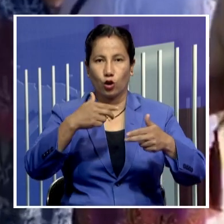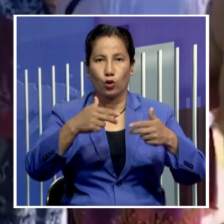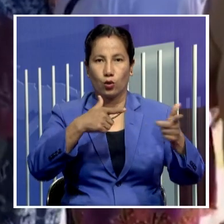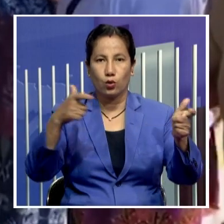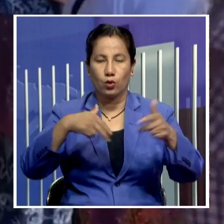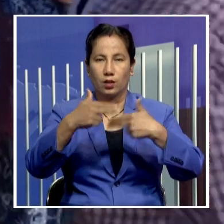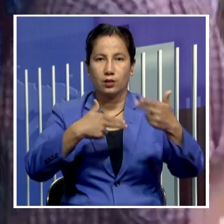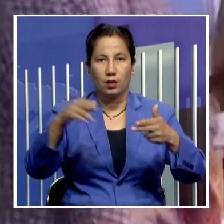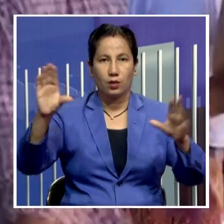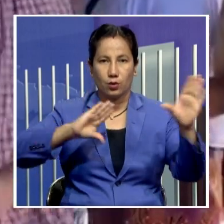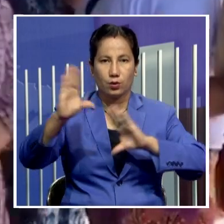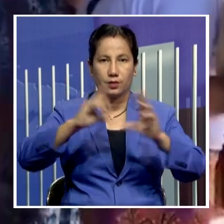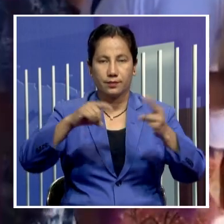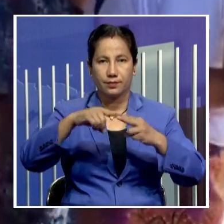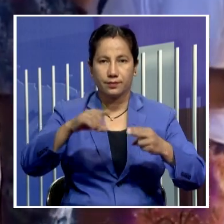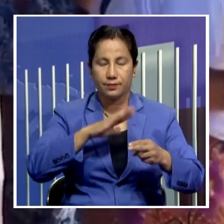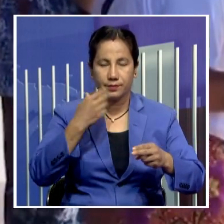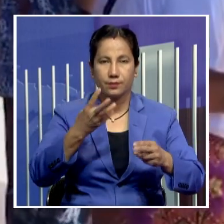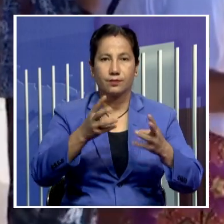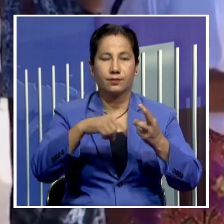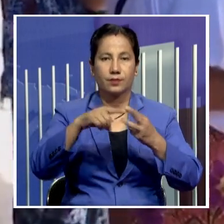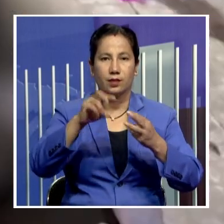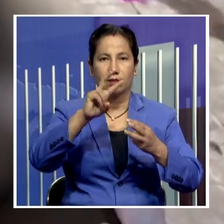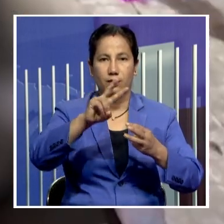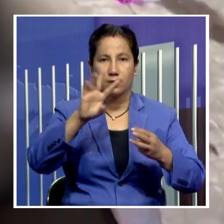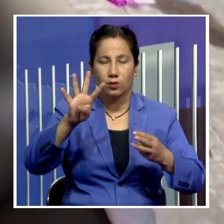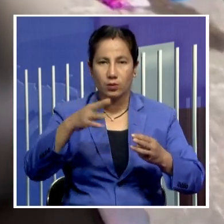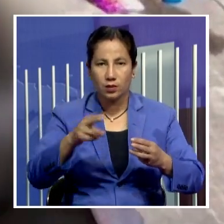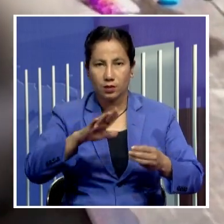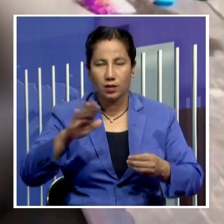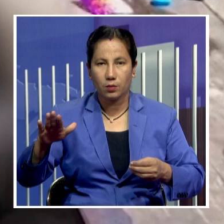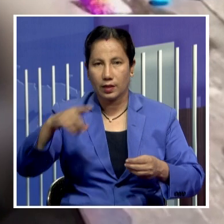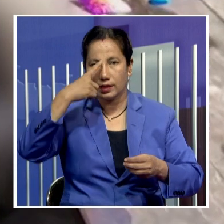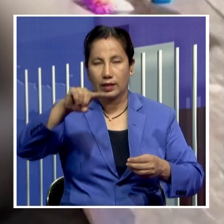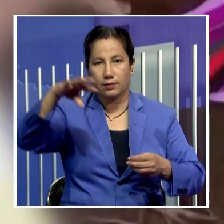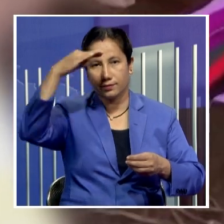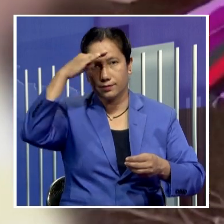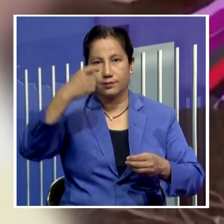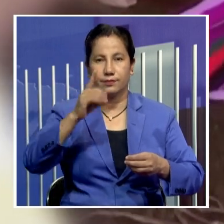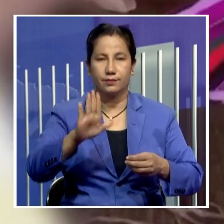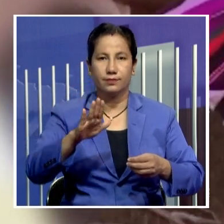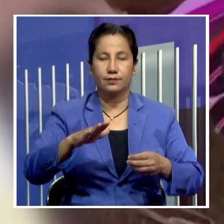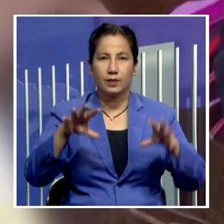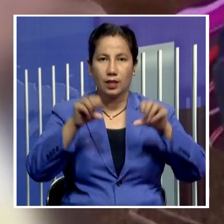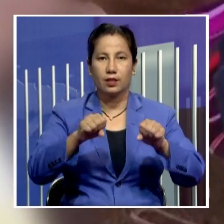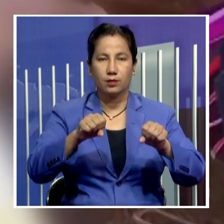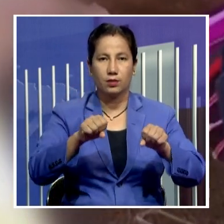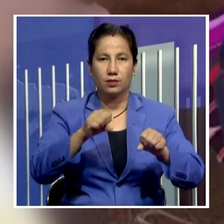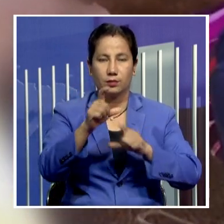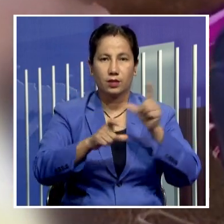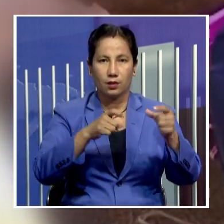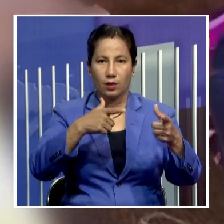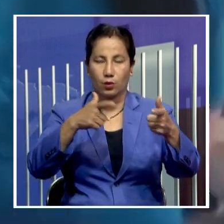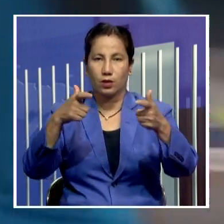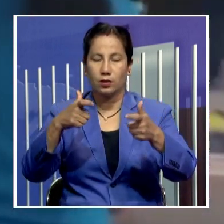सञ्चार माध्यमले जनाएका छन्। ज्यान गुमाउने मध्ये 24 जना बालबालिका रहेको थाइल्यान्डको प्रहरीले जनाएको छ। आक्रमणकारीले